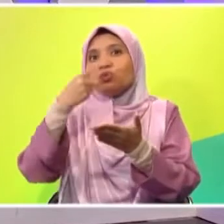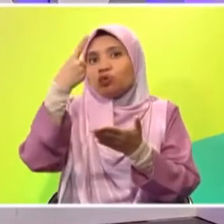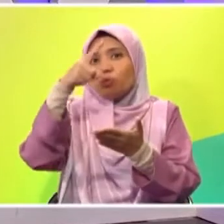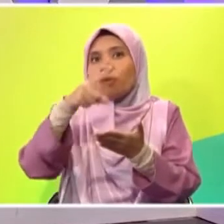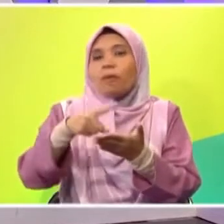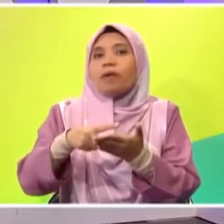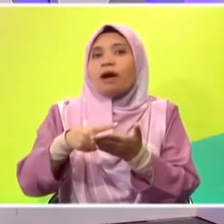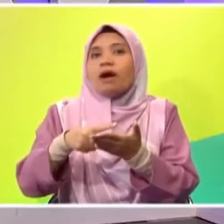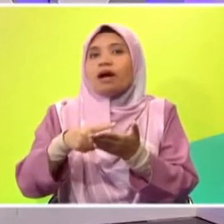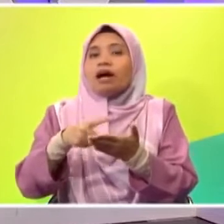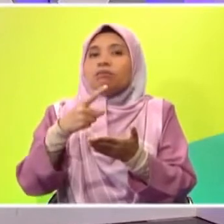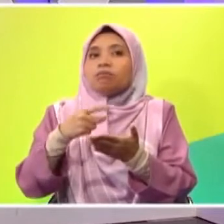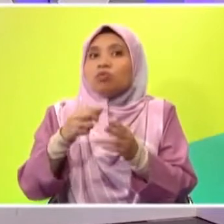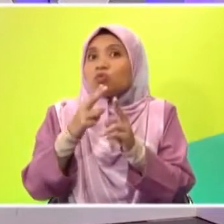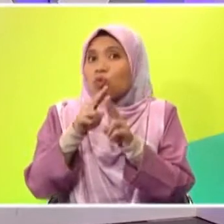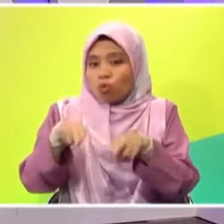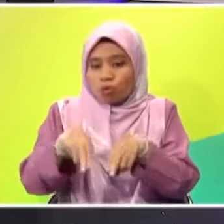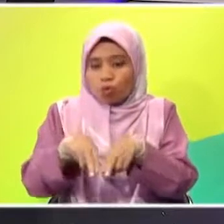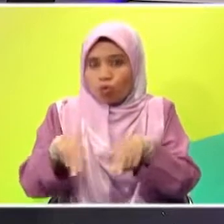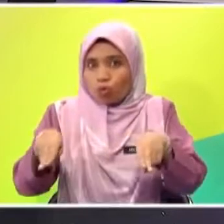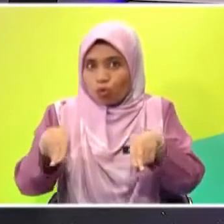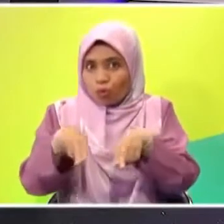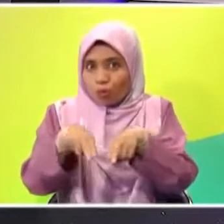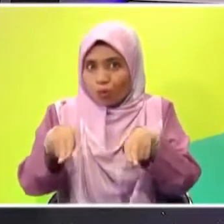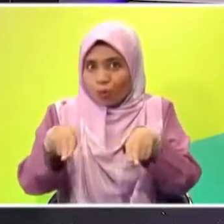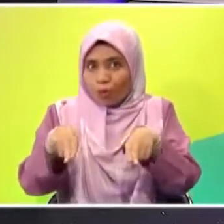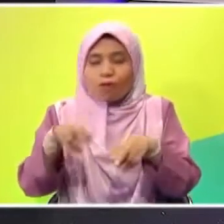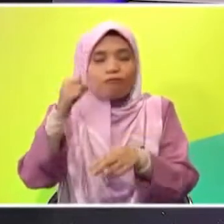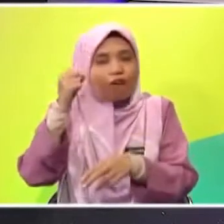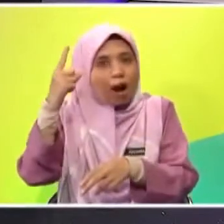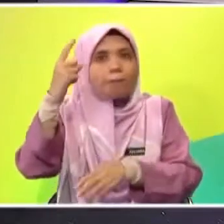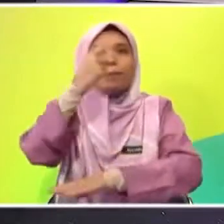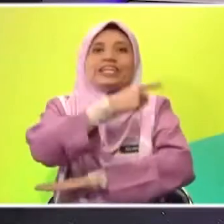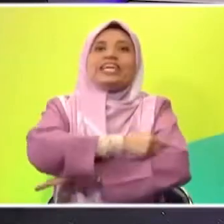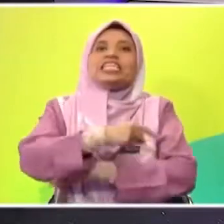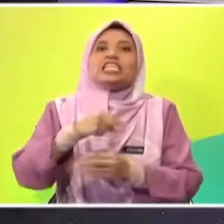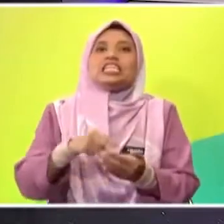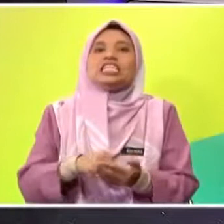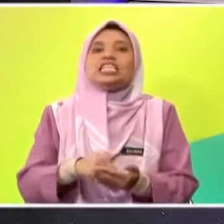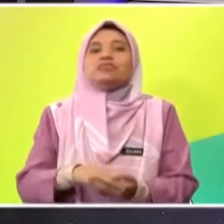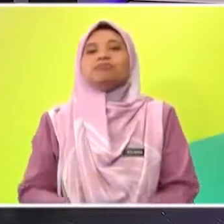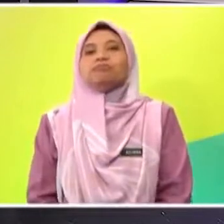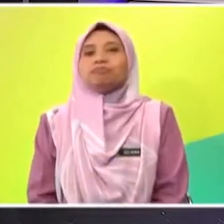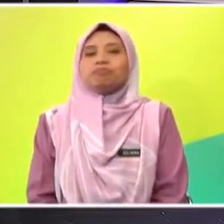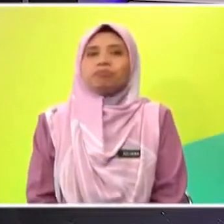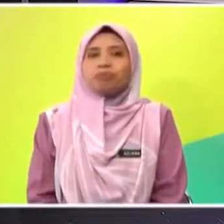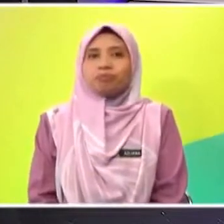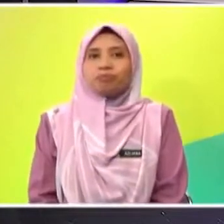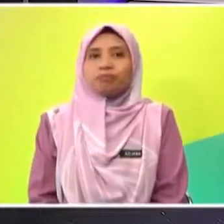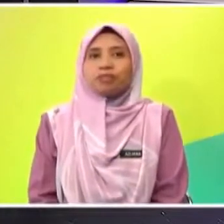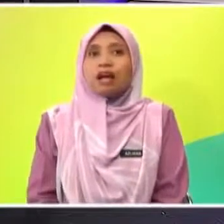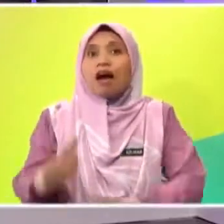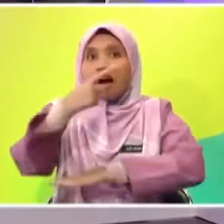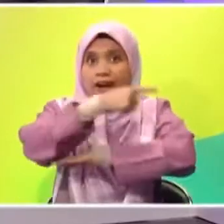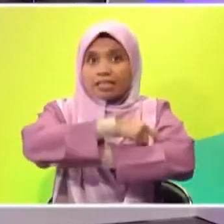and apa yang kita belajar tadi karena adegan Taylor sudah bersedia sangat bersedih sesungguhnya by Karina tiba